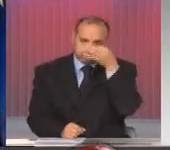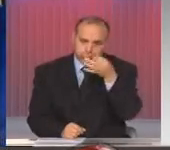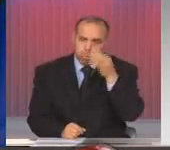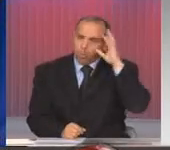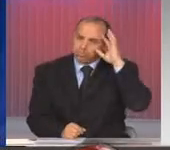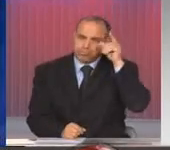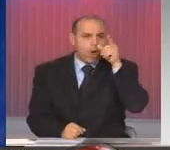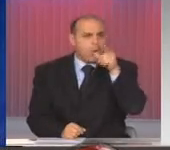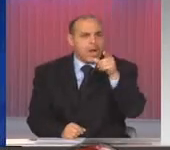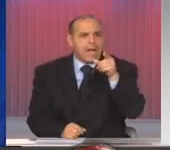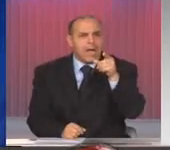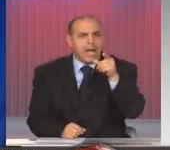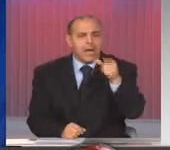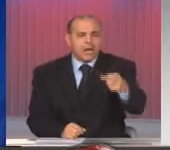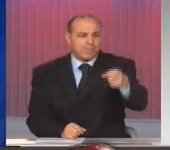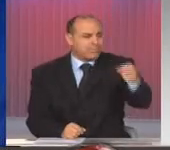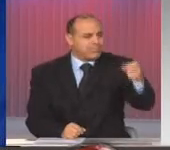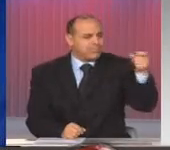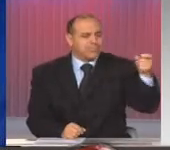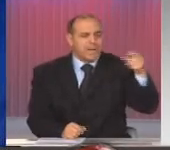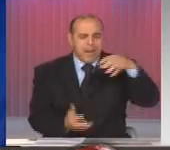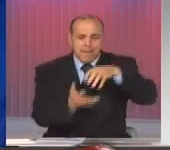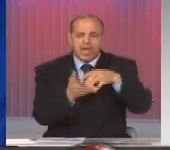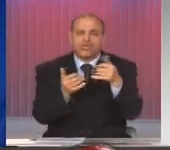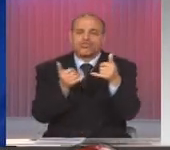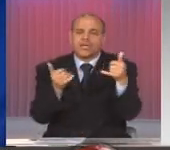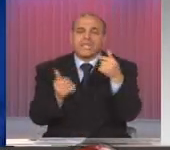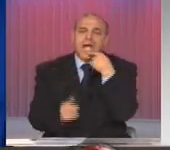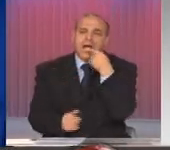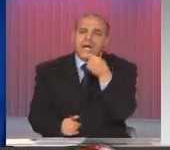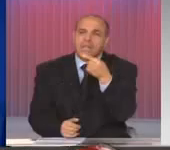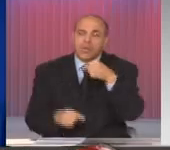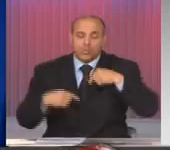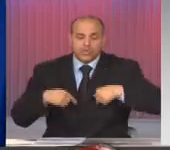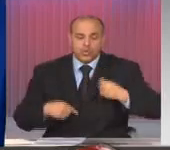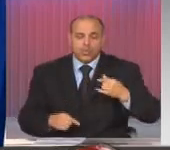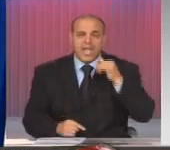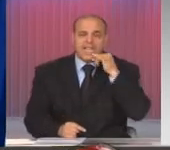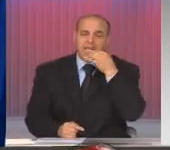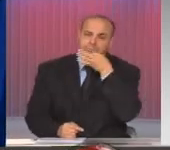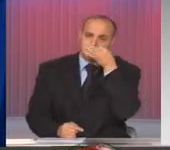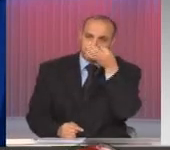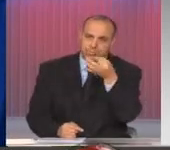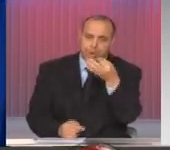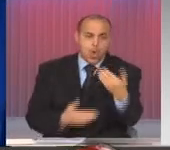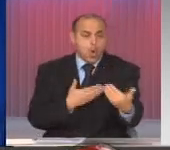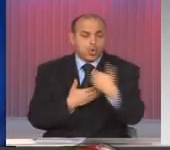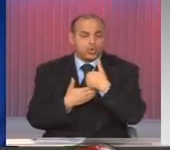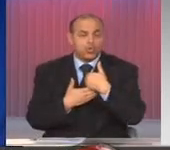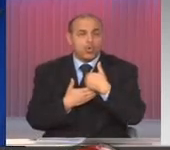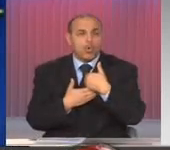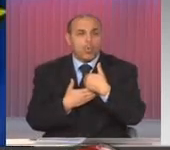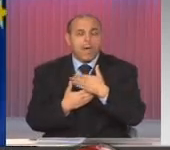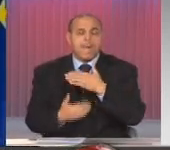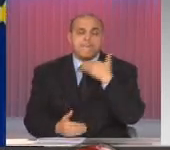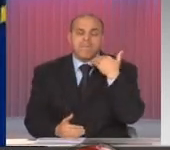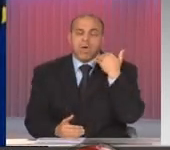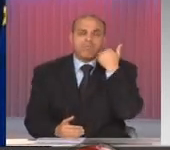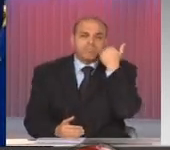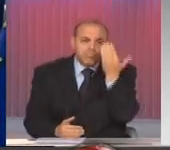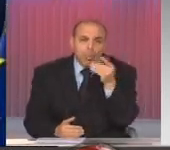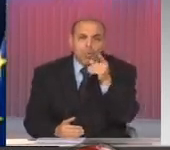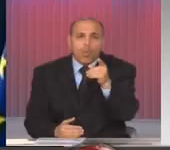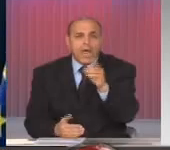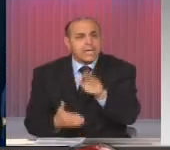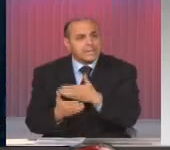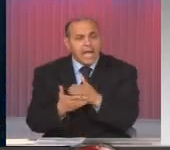استنكرت بشدة حادث إطلاق النار على مقر الصحيفة، ووصف رئيس الوزراء الإيطالي ماتيو رينزي الهجوم بالمذبحة المروعة، معربا عن